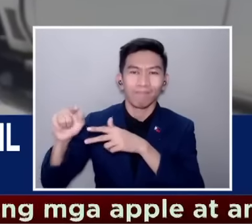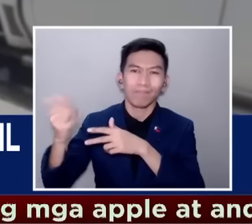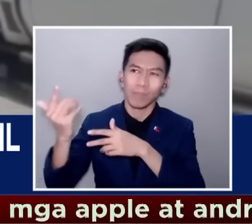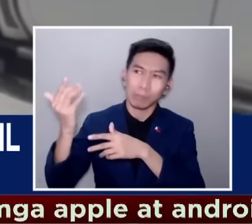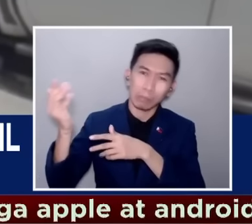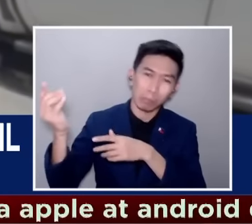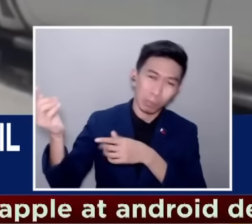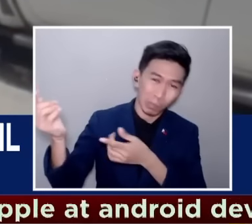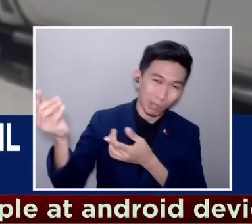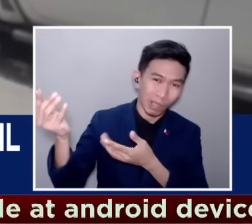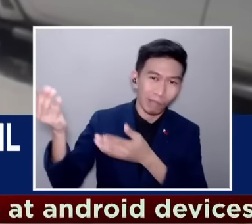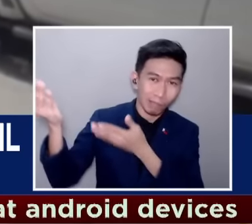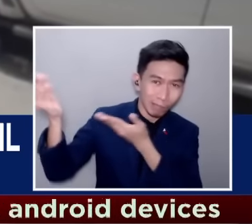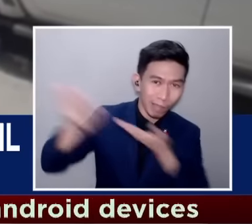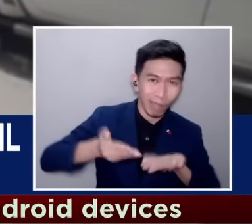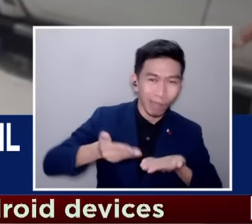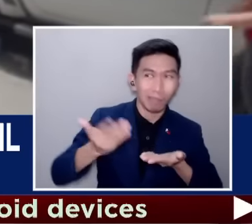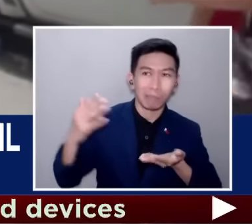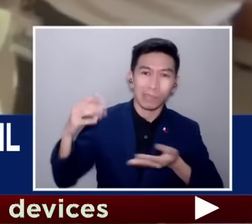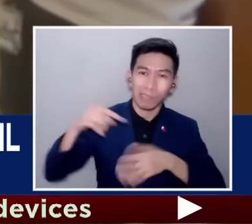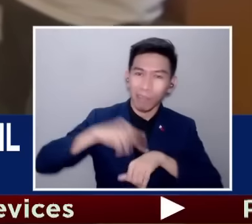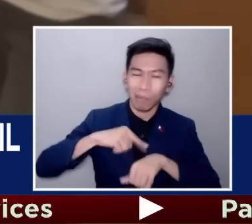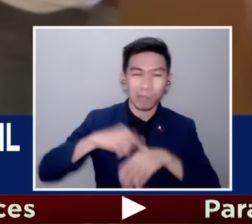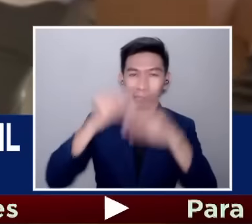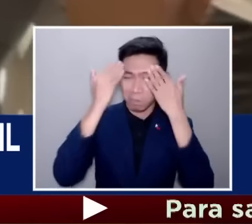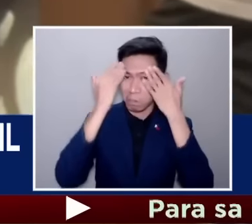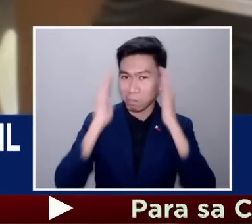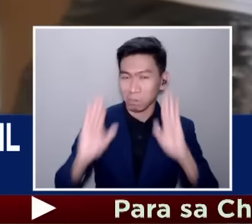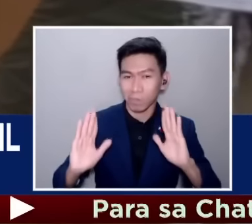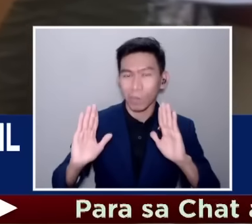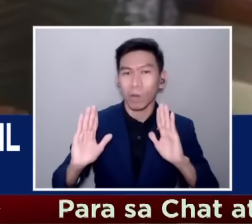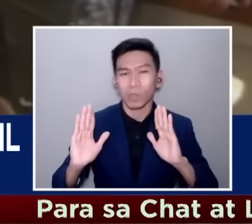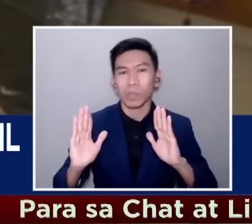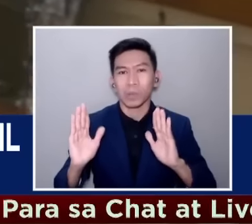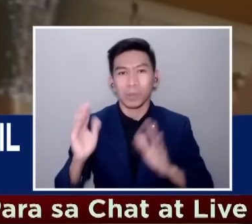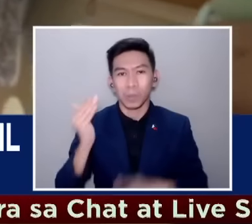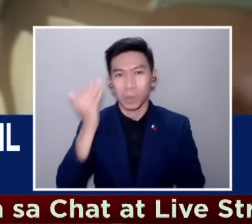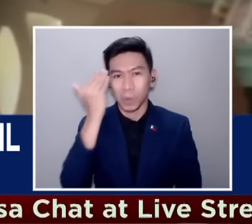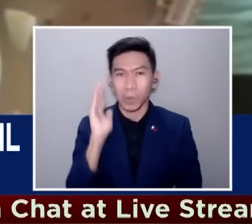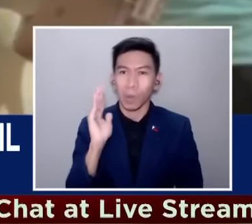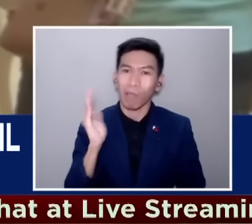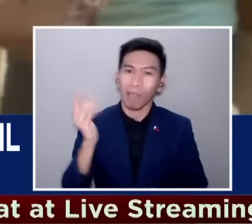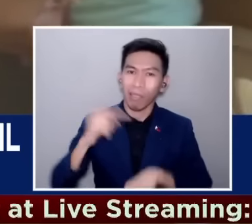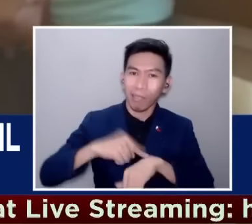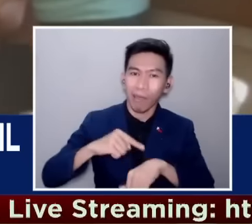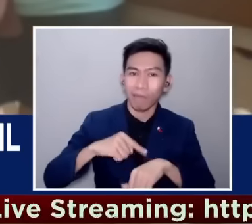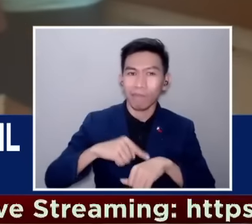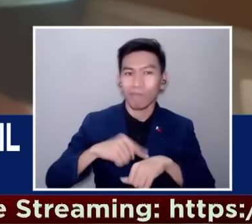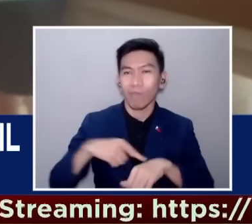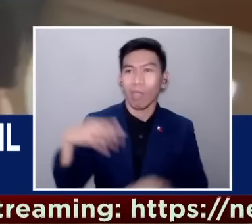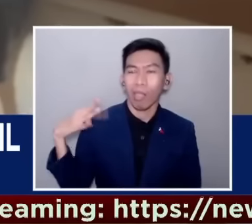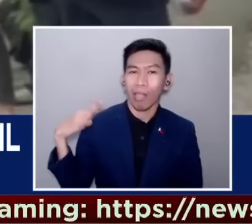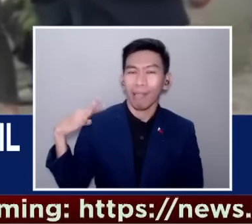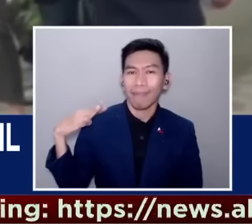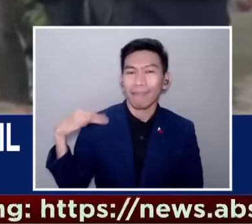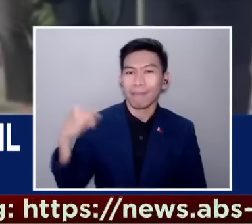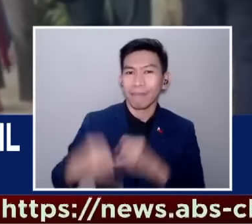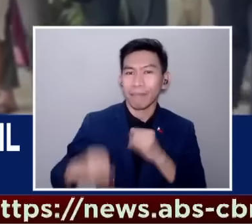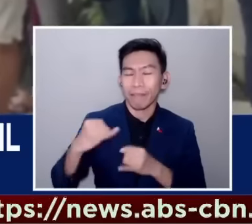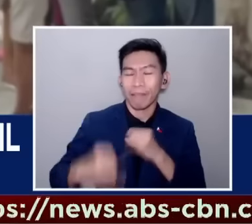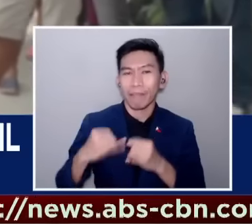SD card na ipapalit dito sa VCM na ito. Kaya hindi rin nila alam kung hanggang anong oras sila mag-aantay dito kasama ang mga